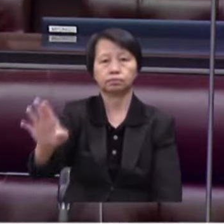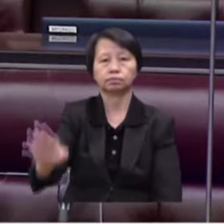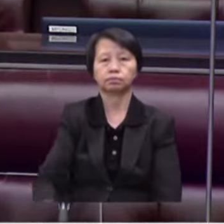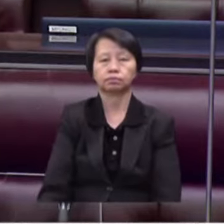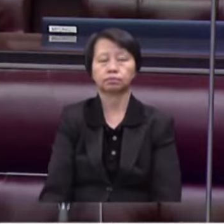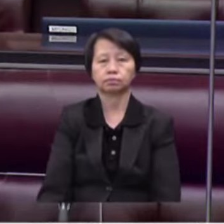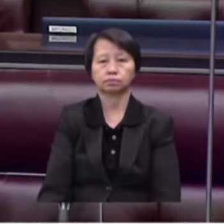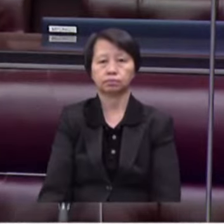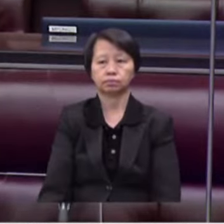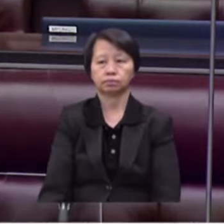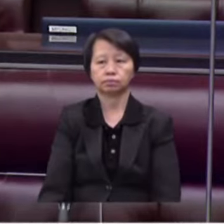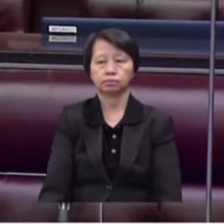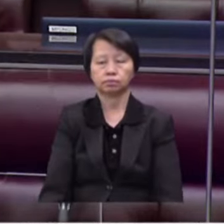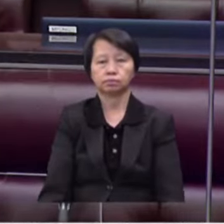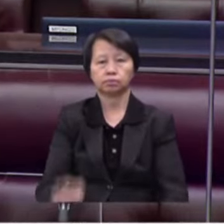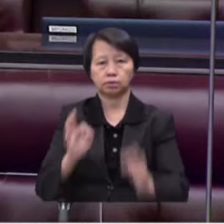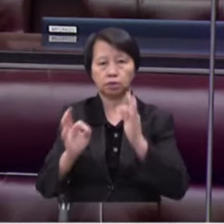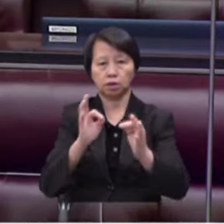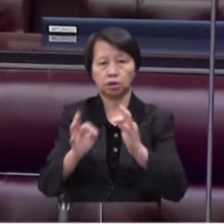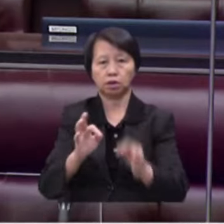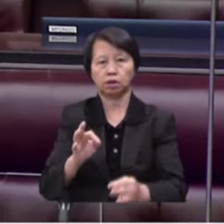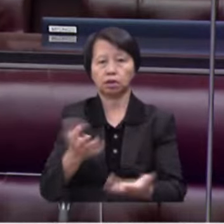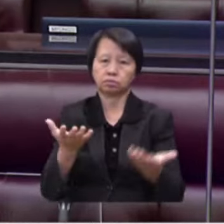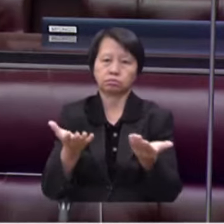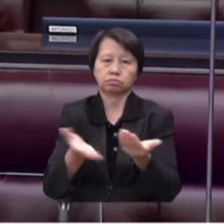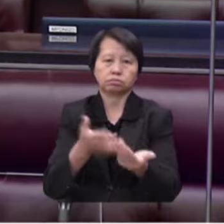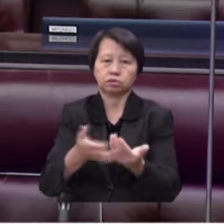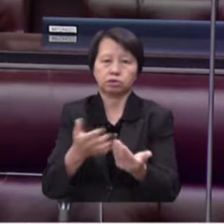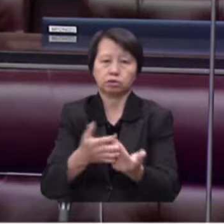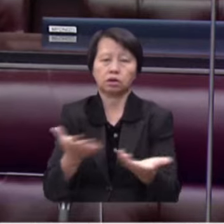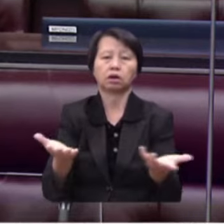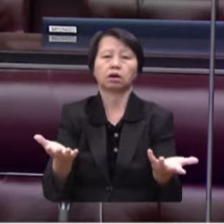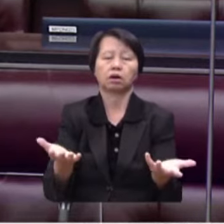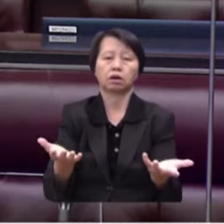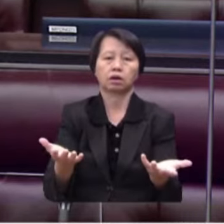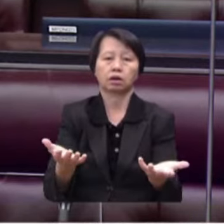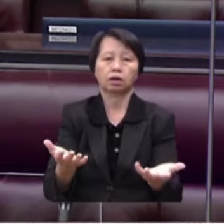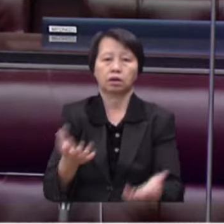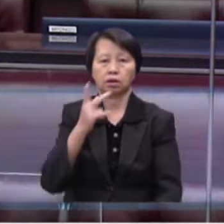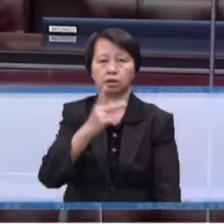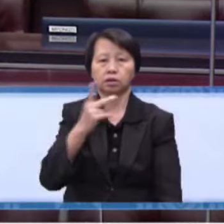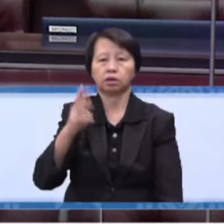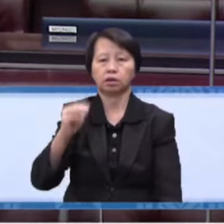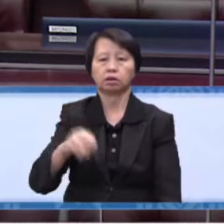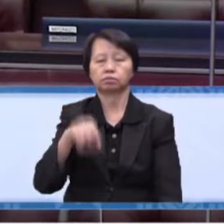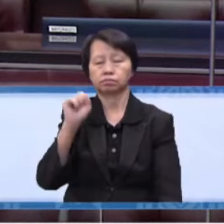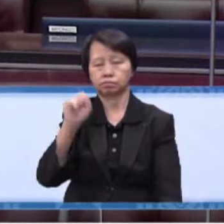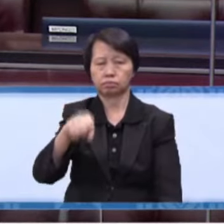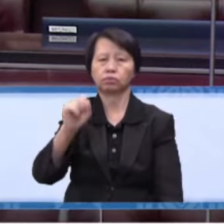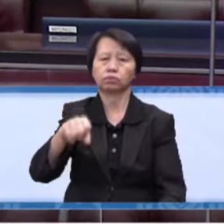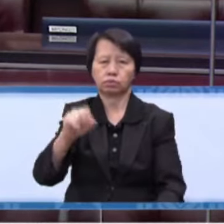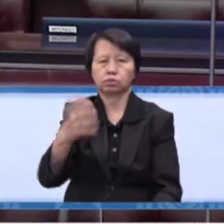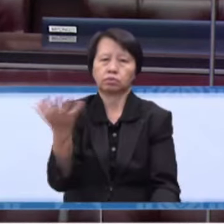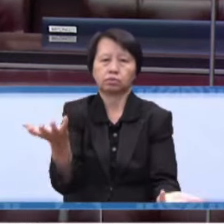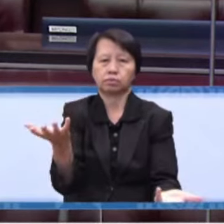kalau nak ambil mudah menangani ini kemudian boleh saja